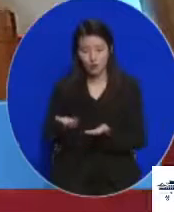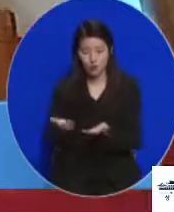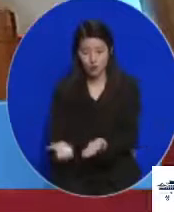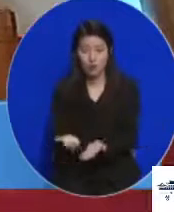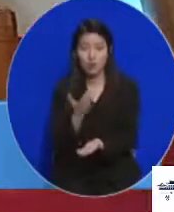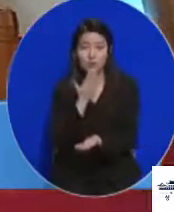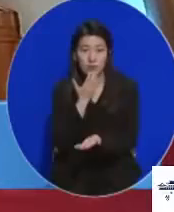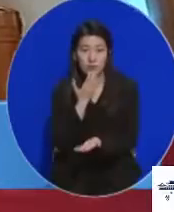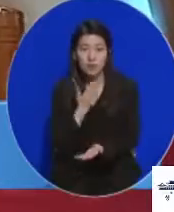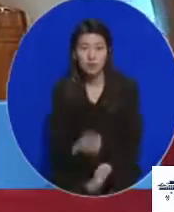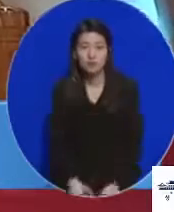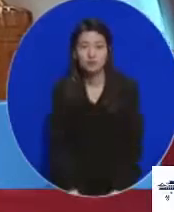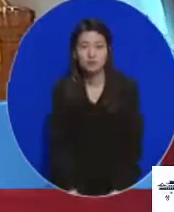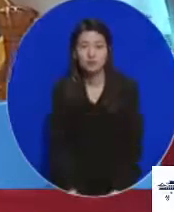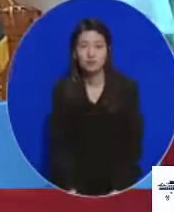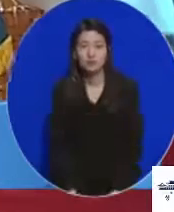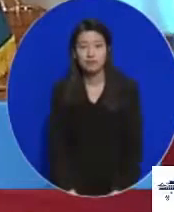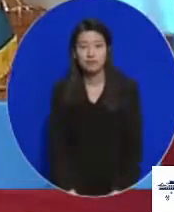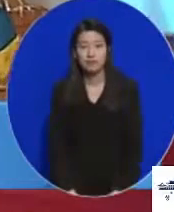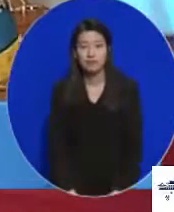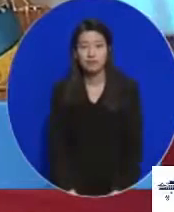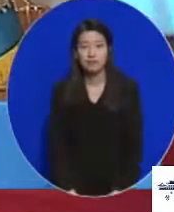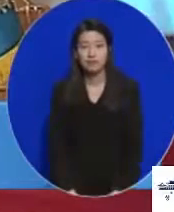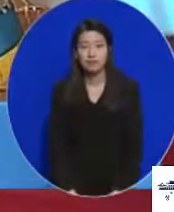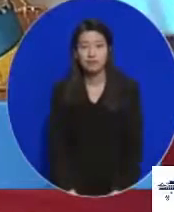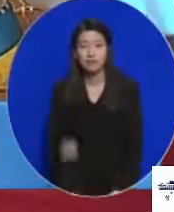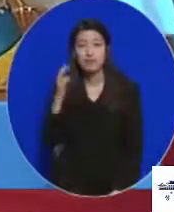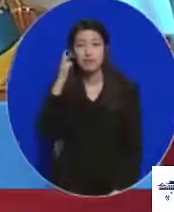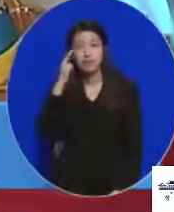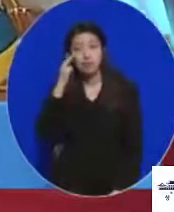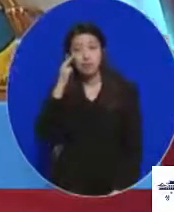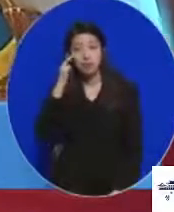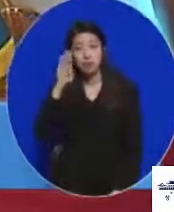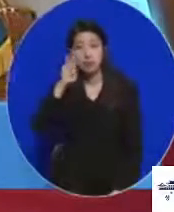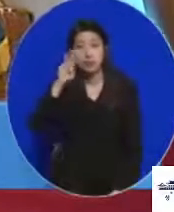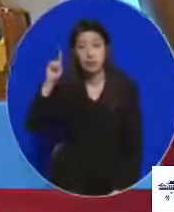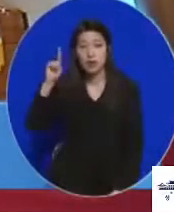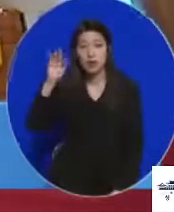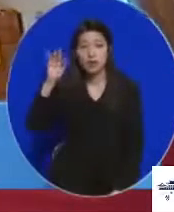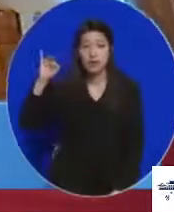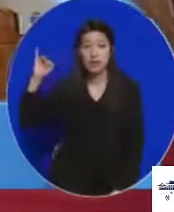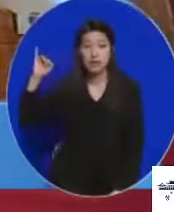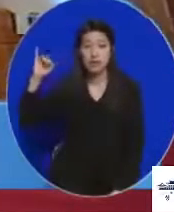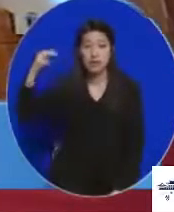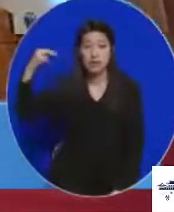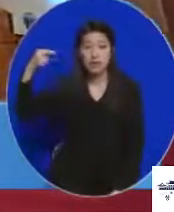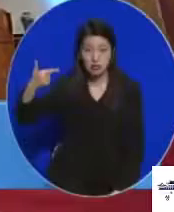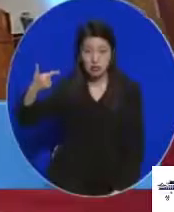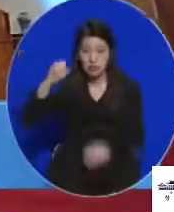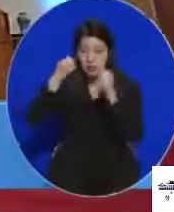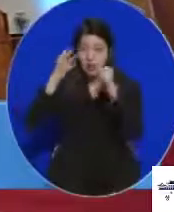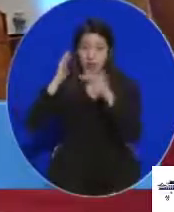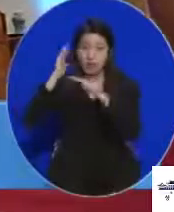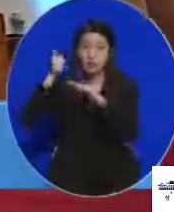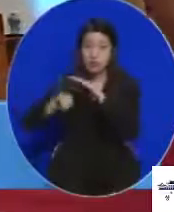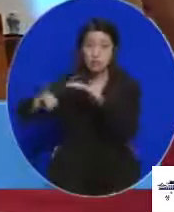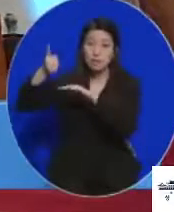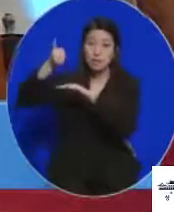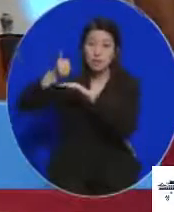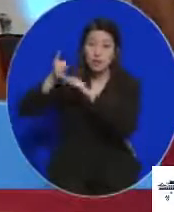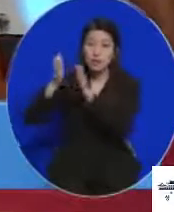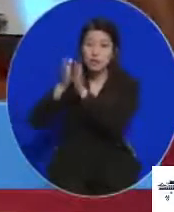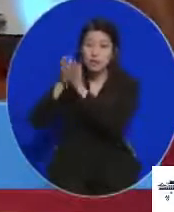정부는 미국 바이든 행정부의 출 부 매 방 빨 맞추어 한미동맹을 강화하는 한편